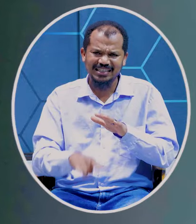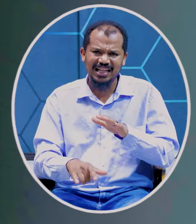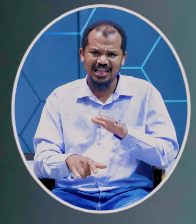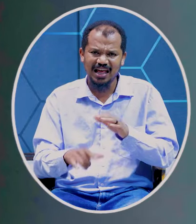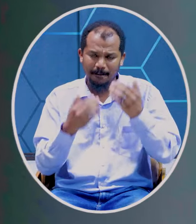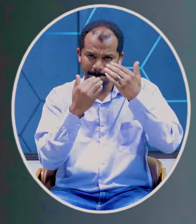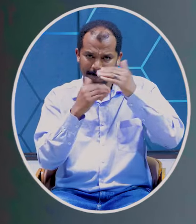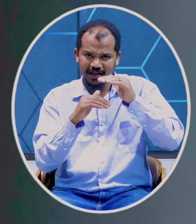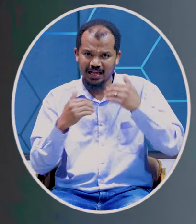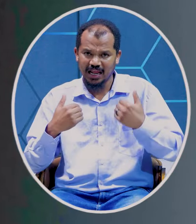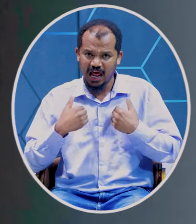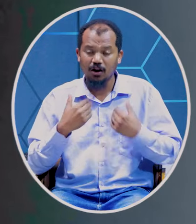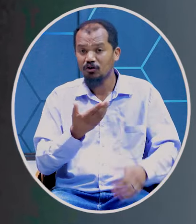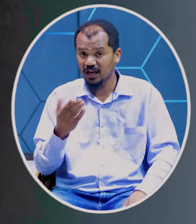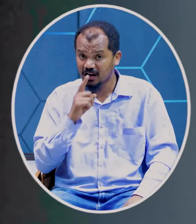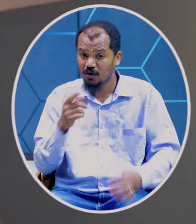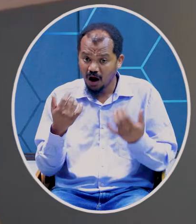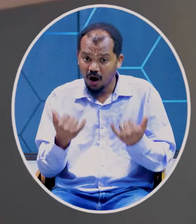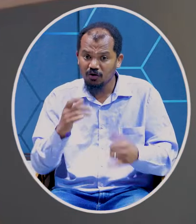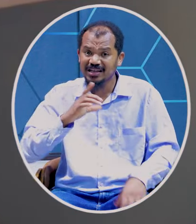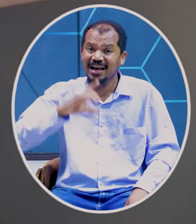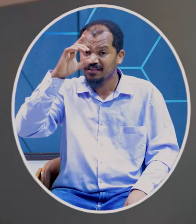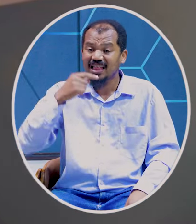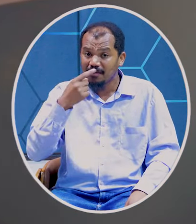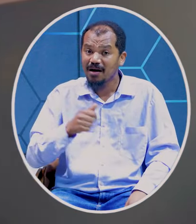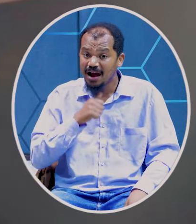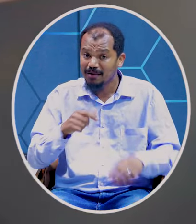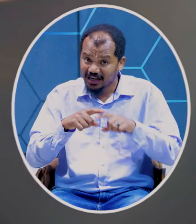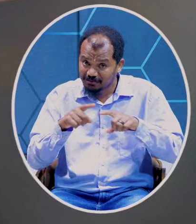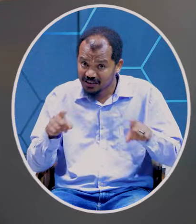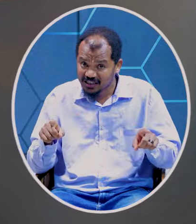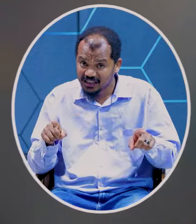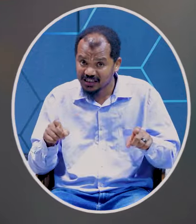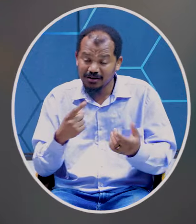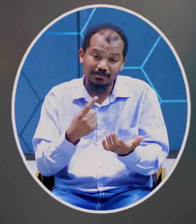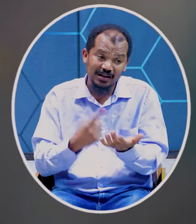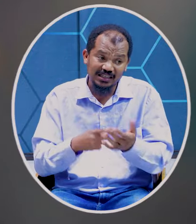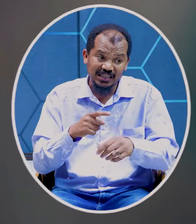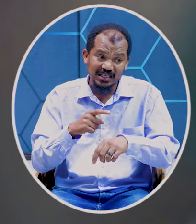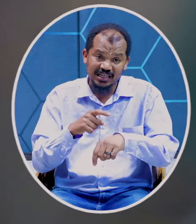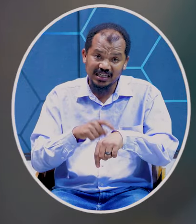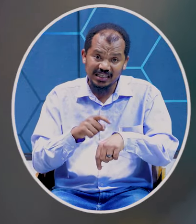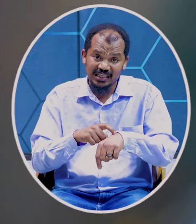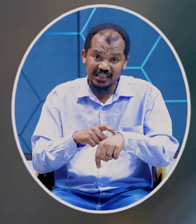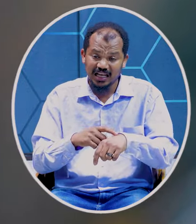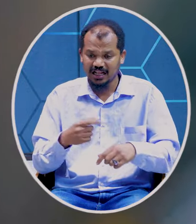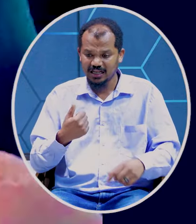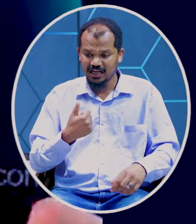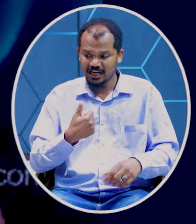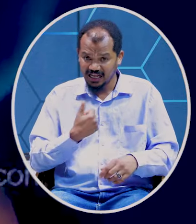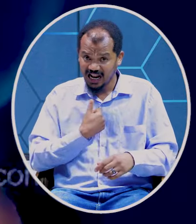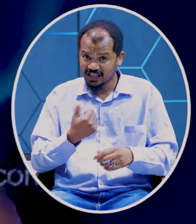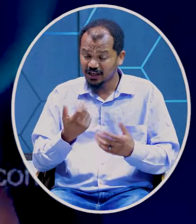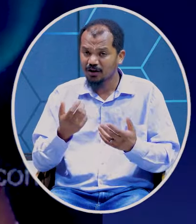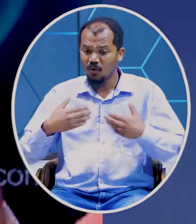ዝቅተኛ መጣን ያለው ነገር ነው አሁንም ከፍተኛ ባይባልም ግን በጣም አሁን በዚህ ግዚያት ደሞ እንድበራሴ